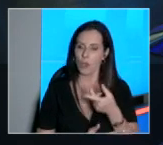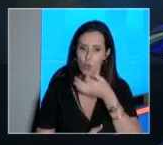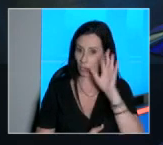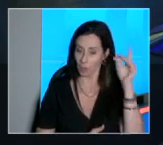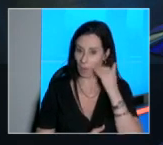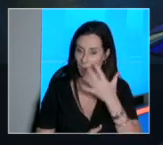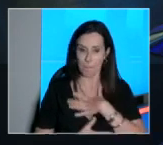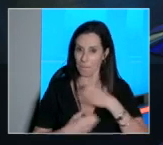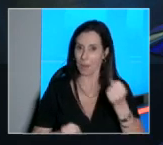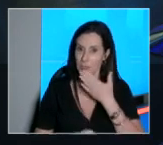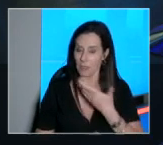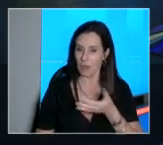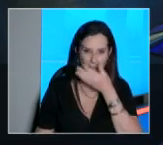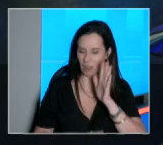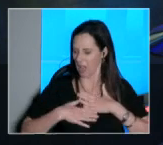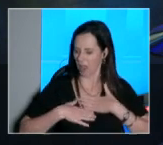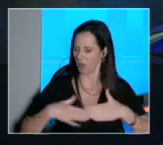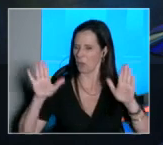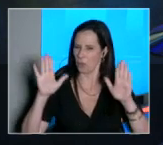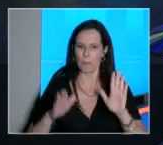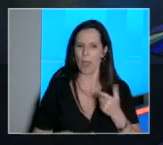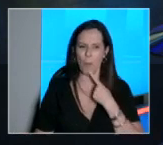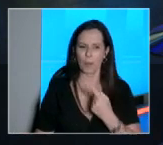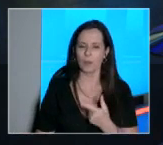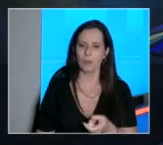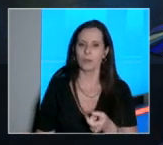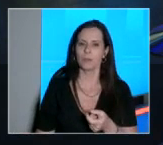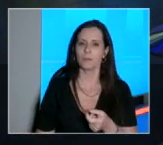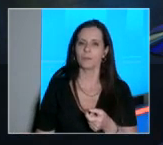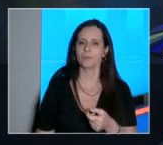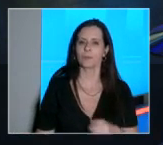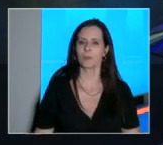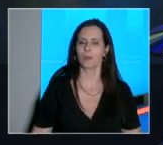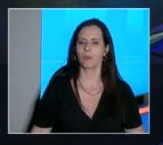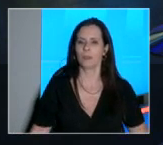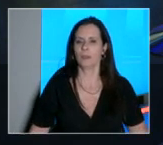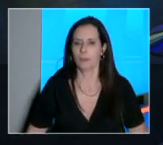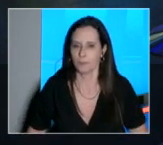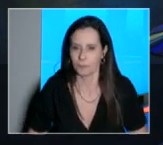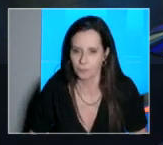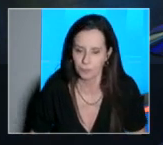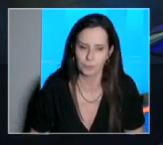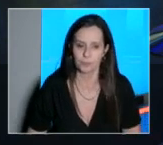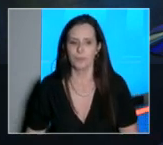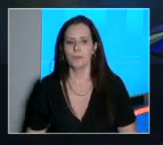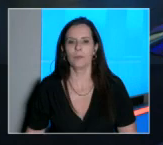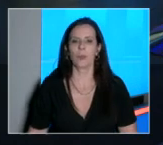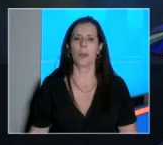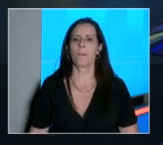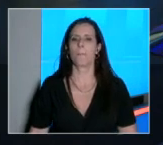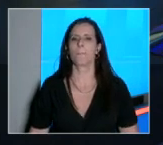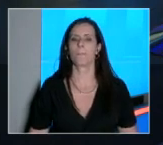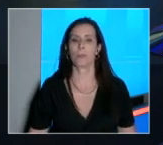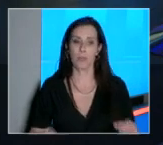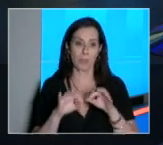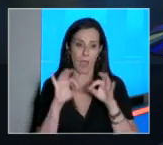טוב לנו, נמאס לנו, טוב לנו, עזבו אותנו? אז אוקיי, זה מתחלק לכמה קבוצות. בגדול,